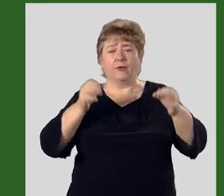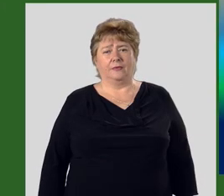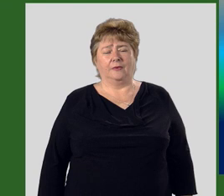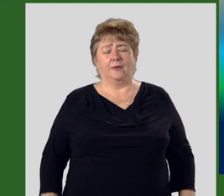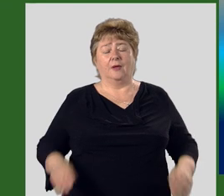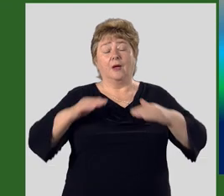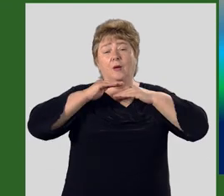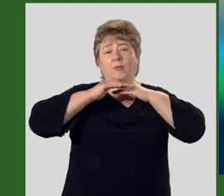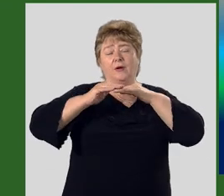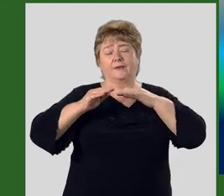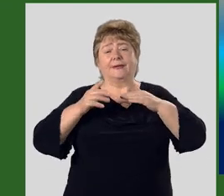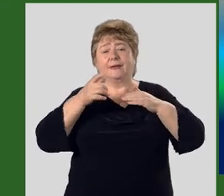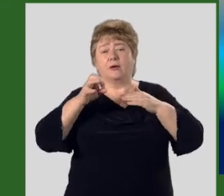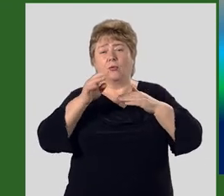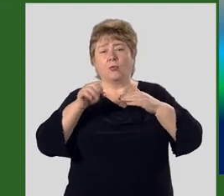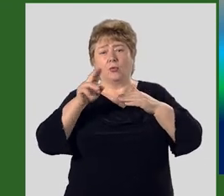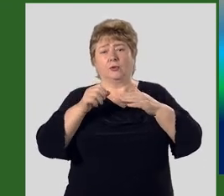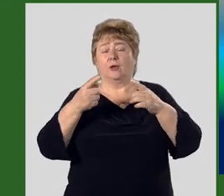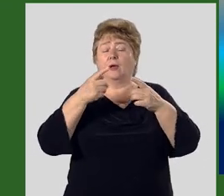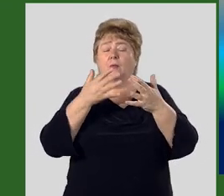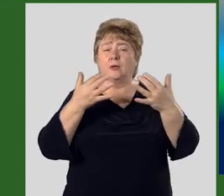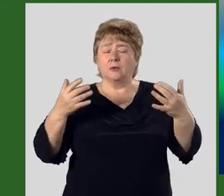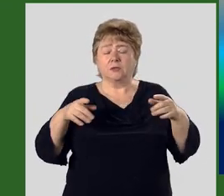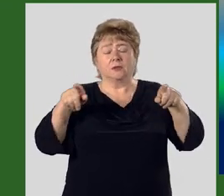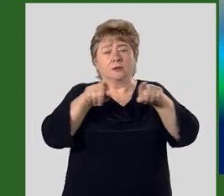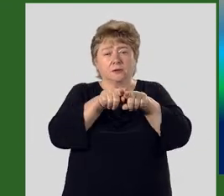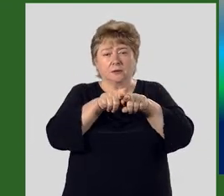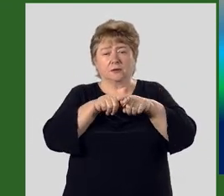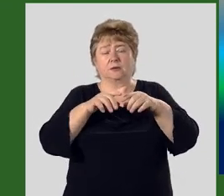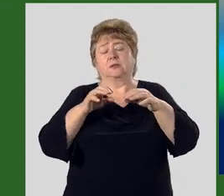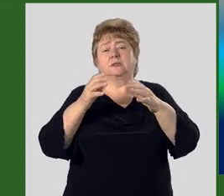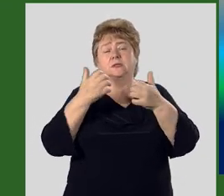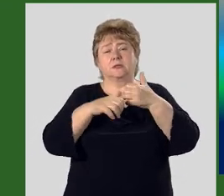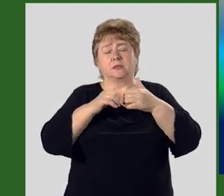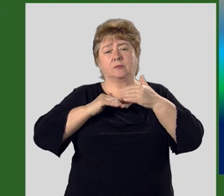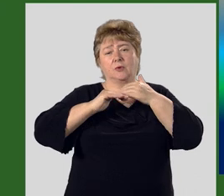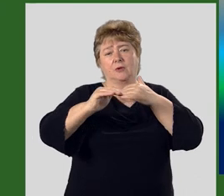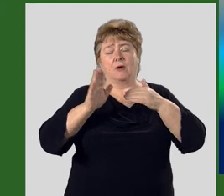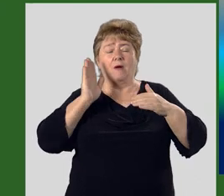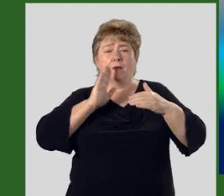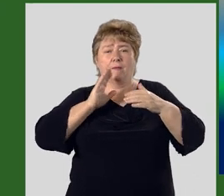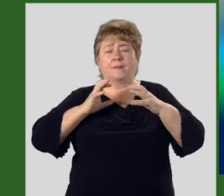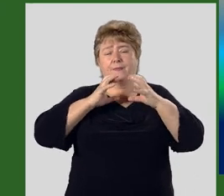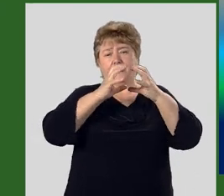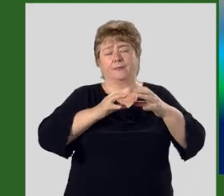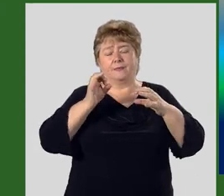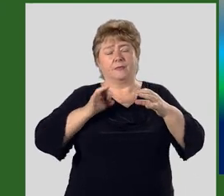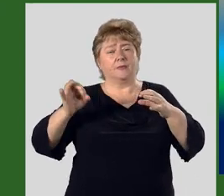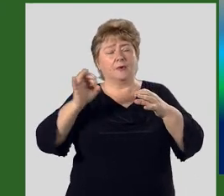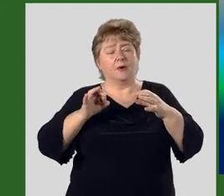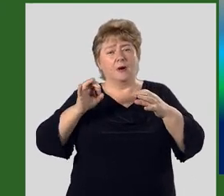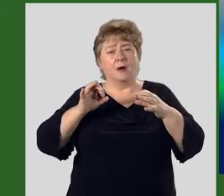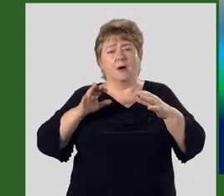геоида. Поверхность геоида, приблизительно совпадающая со средним уровнем вод Мирового океана